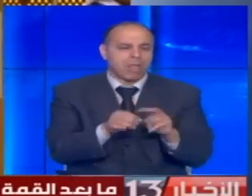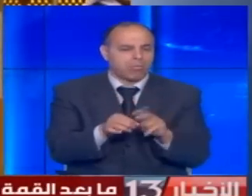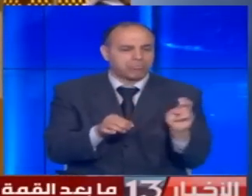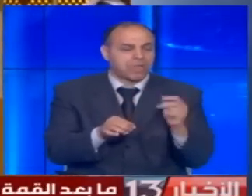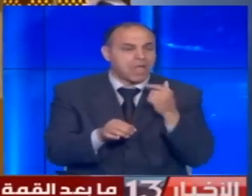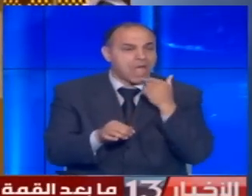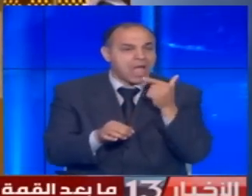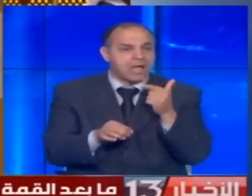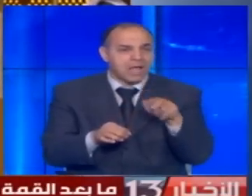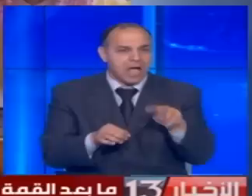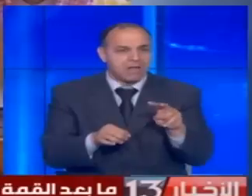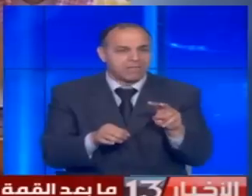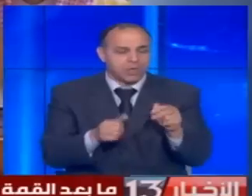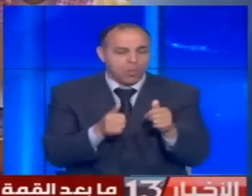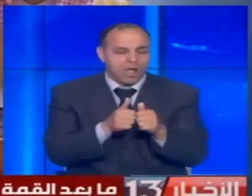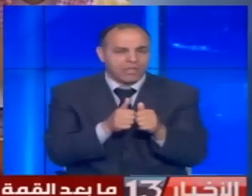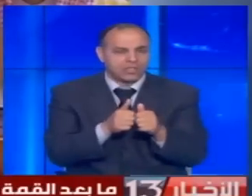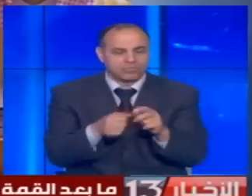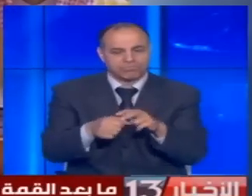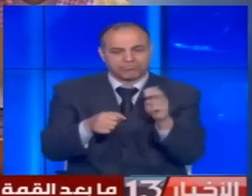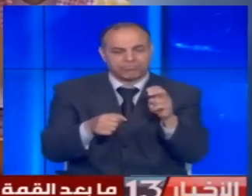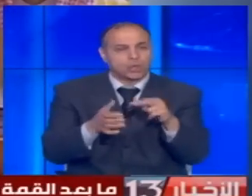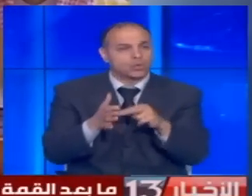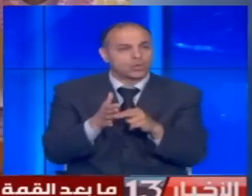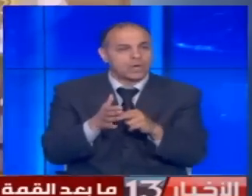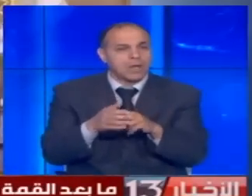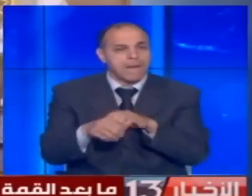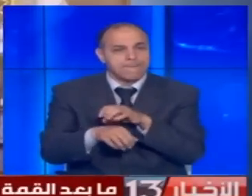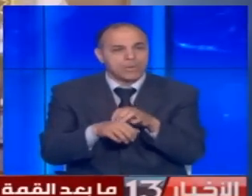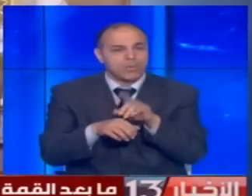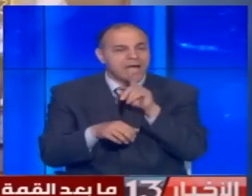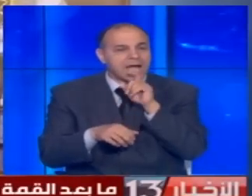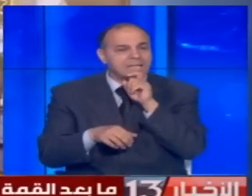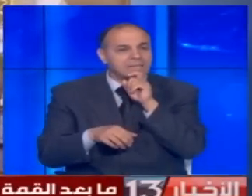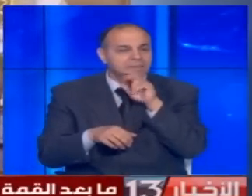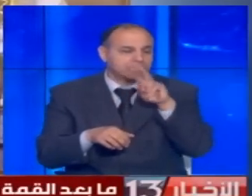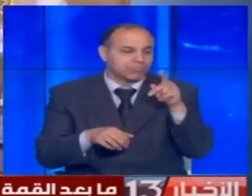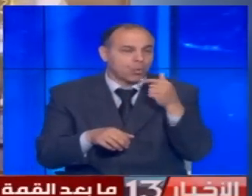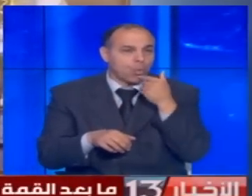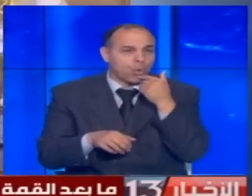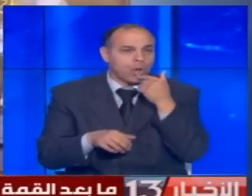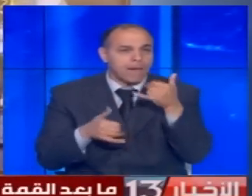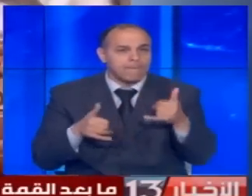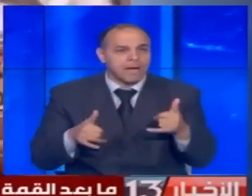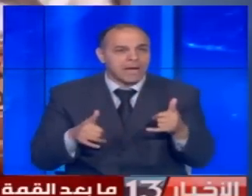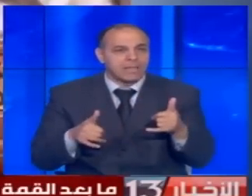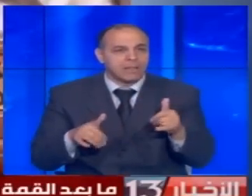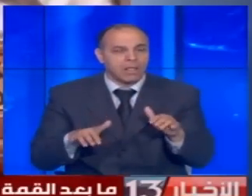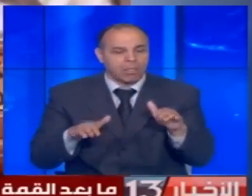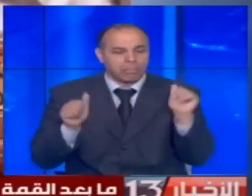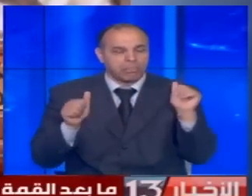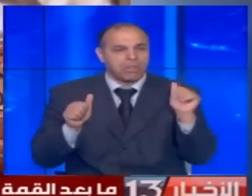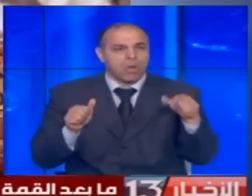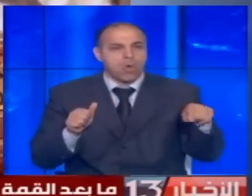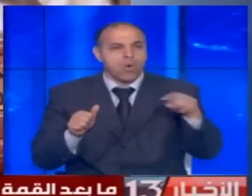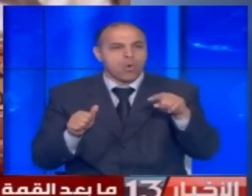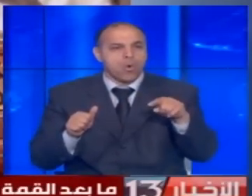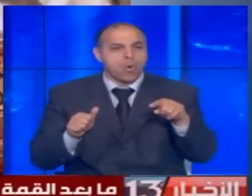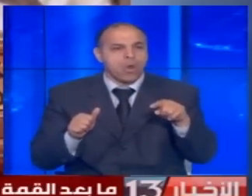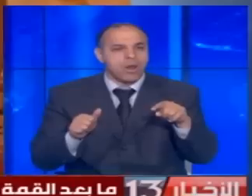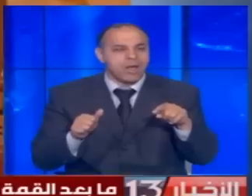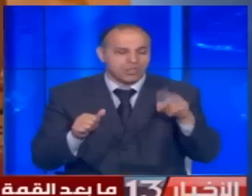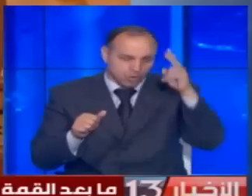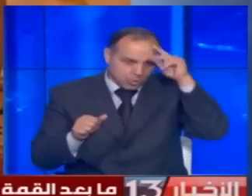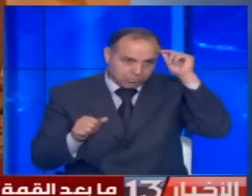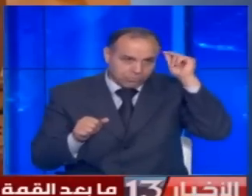عام الفين واحد عشر شغل المندوب القطري لدى الجامعه مقعد قطر في جدول اعمال قمه الظهر ان